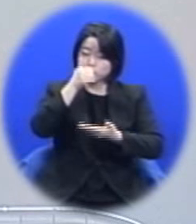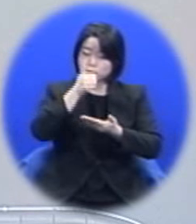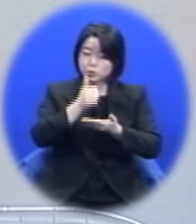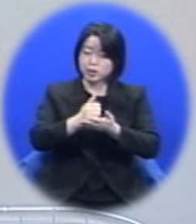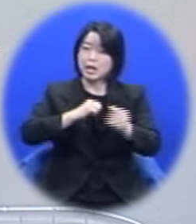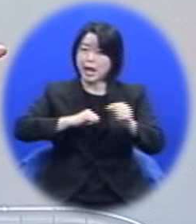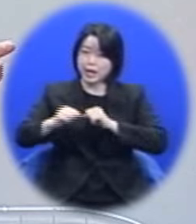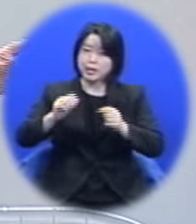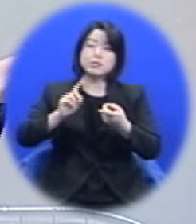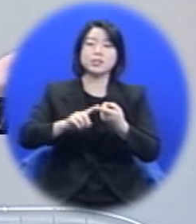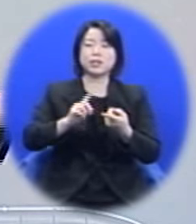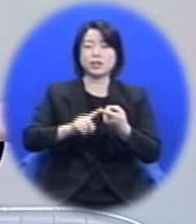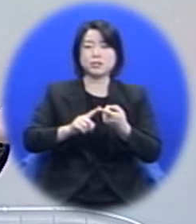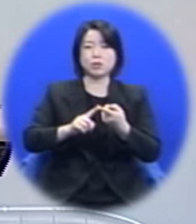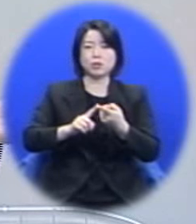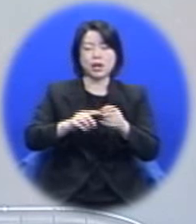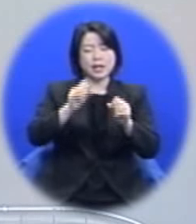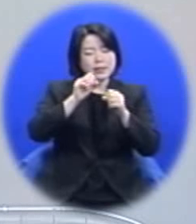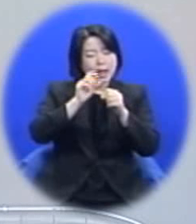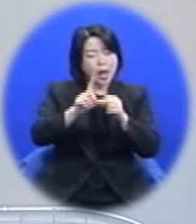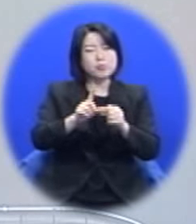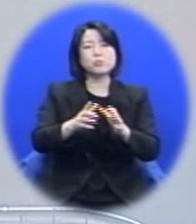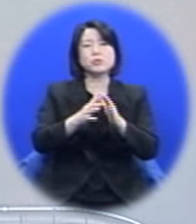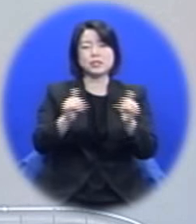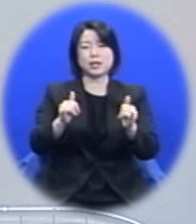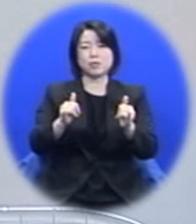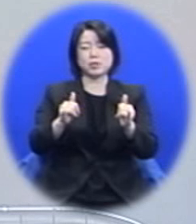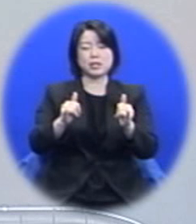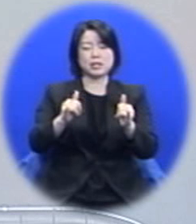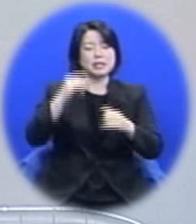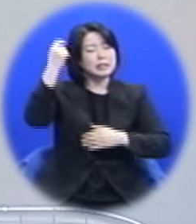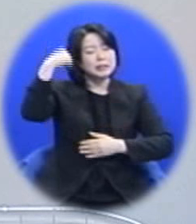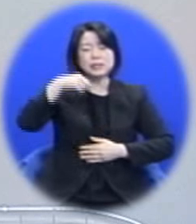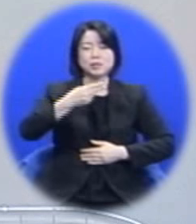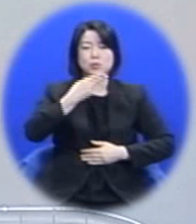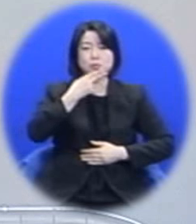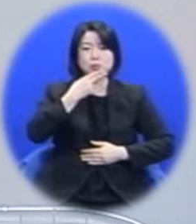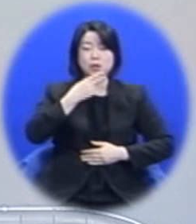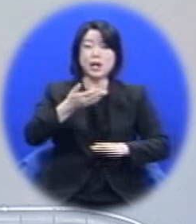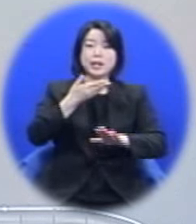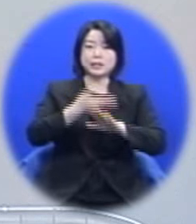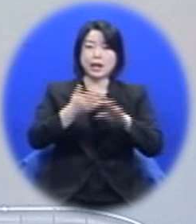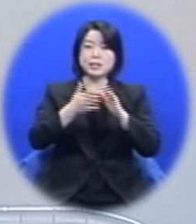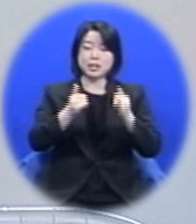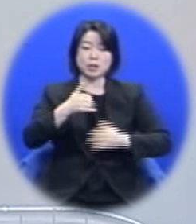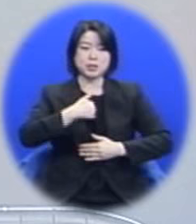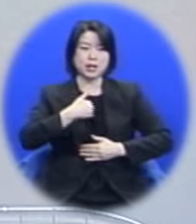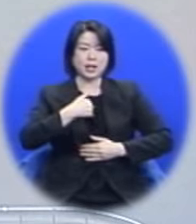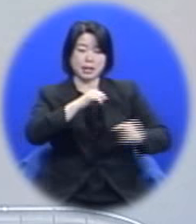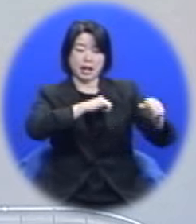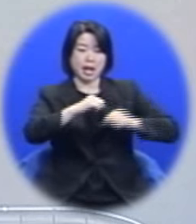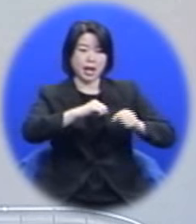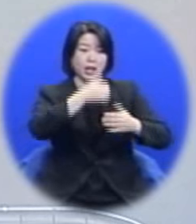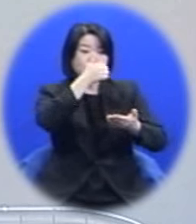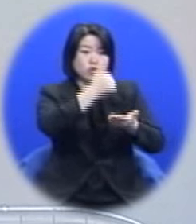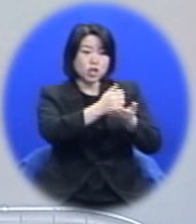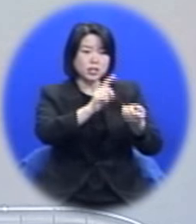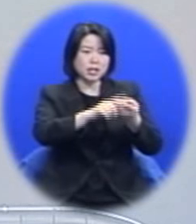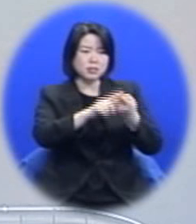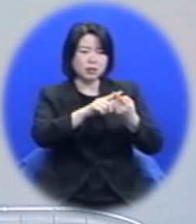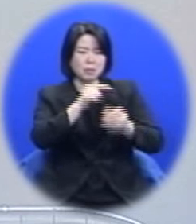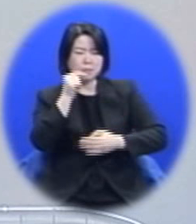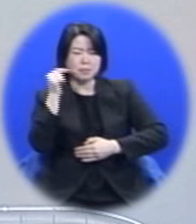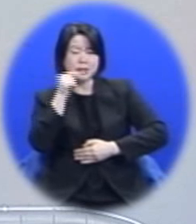대해서는 대부분의 사람들이 무감각합니다. 다른 사람이 나한테 지은 죄에 대해서는 그렇게